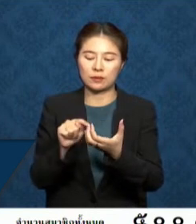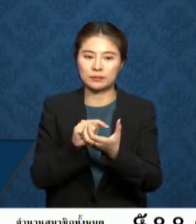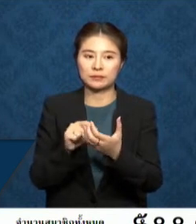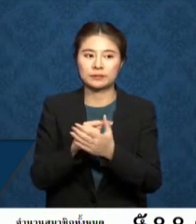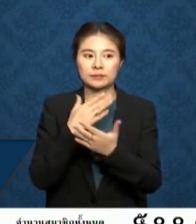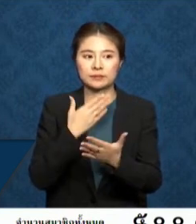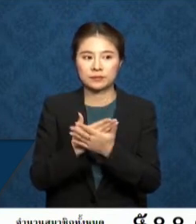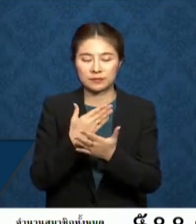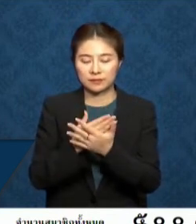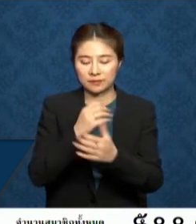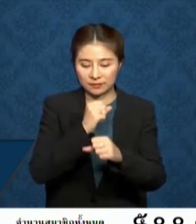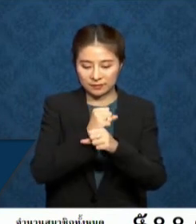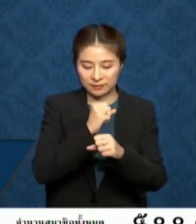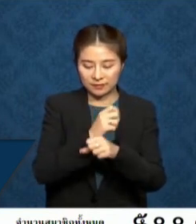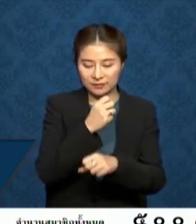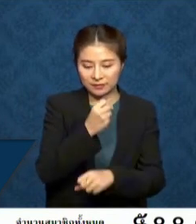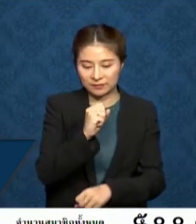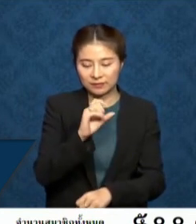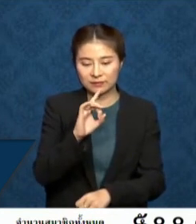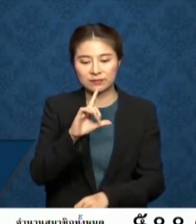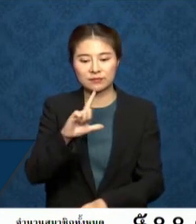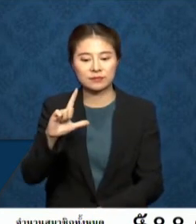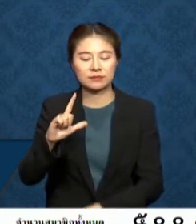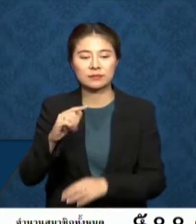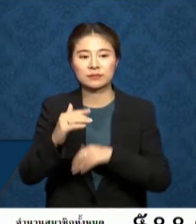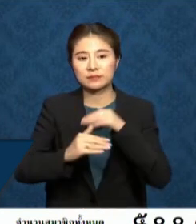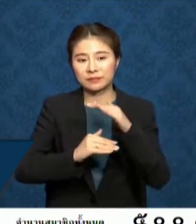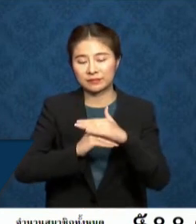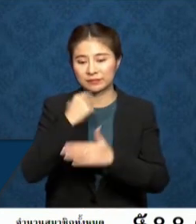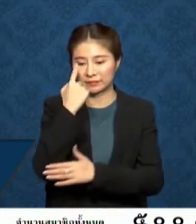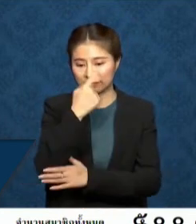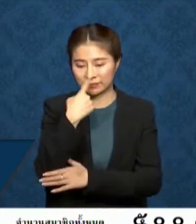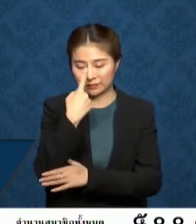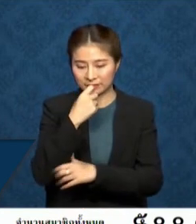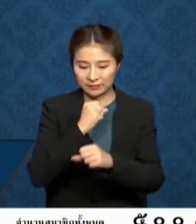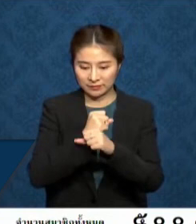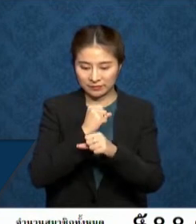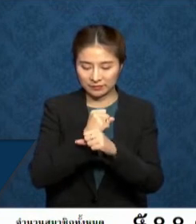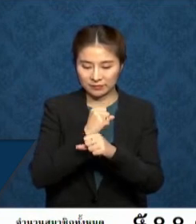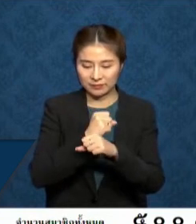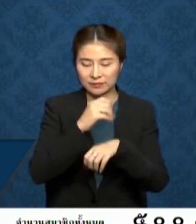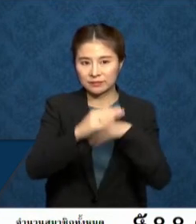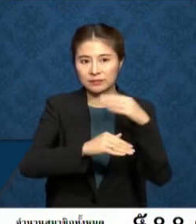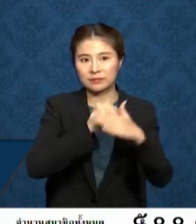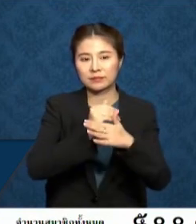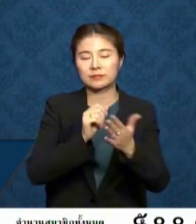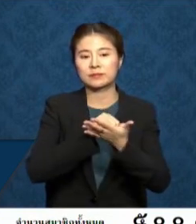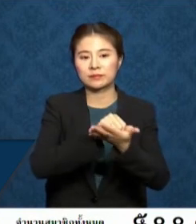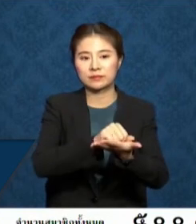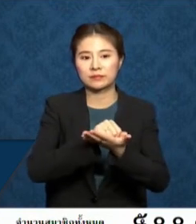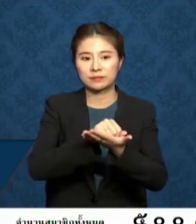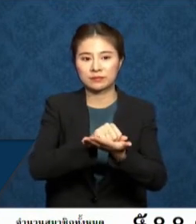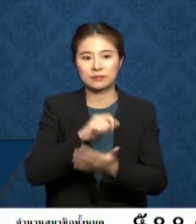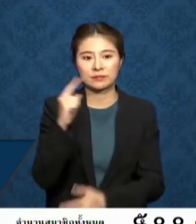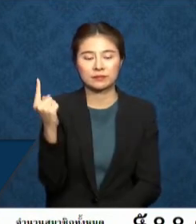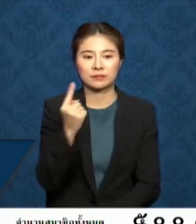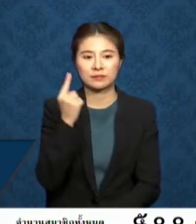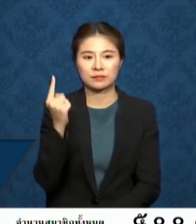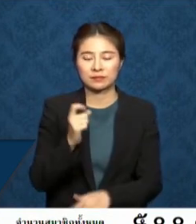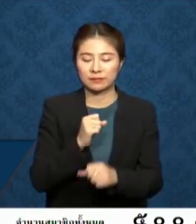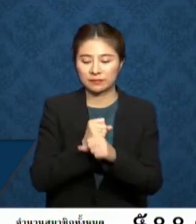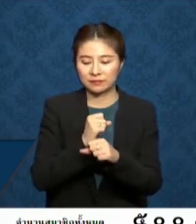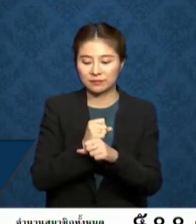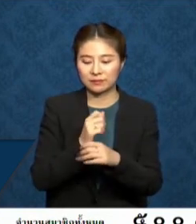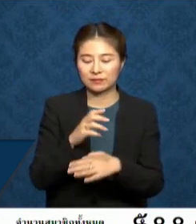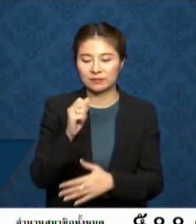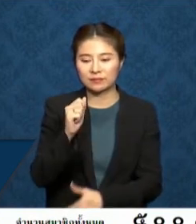า18ล้านกว่าบาทนะครับพัฒนาโดยเป็นโครงการของกองพัฒนาบริการการท่องเที่ยวนะครับหลักการของแอปนี้ก็คือเห